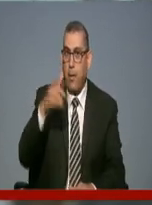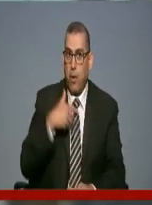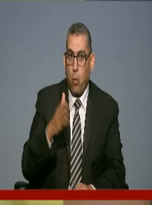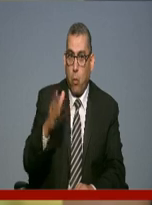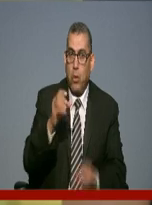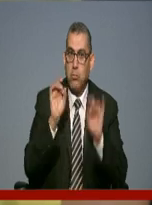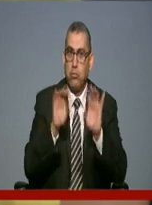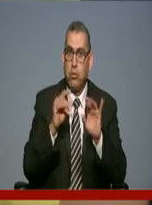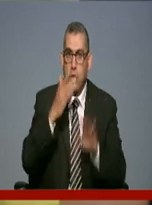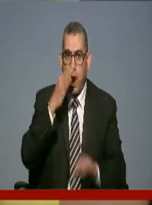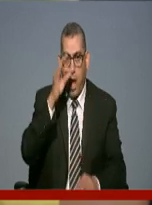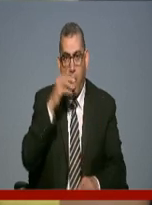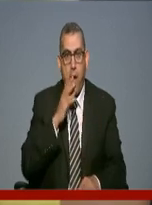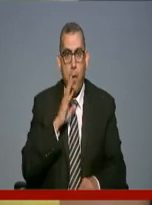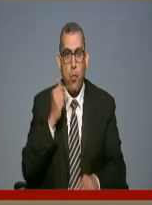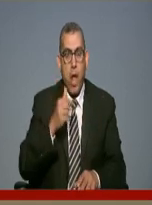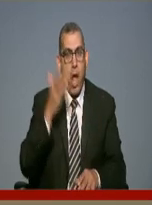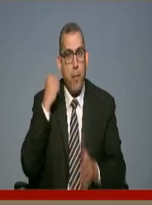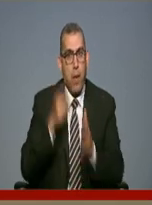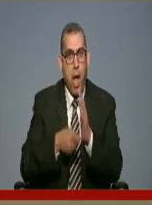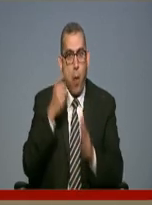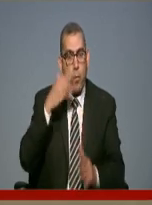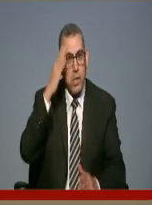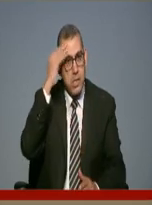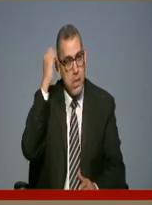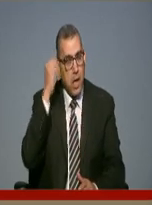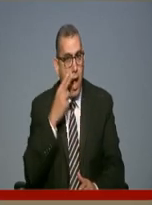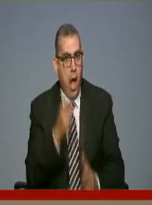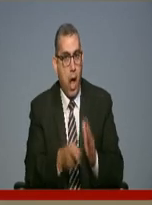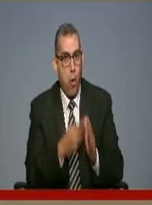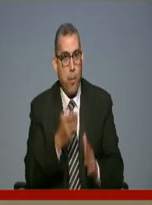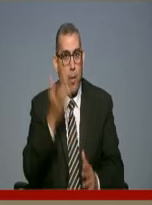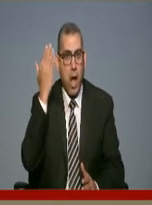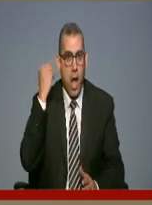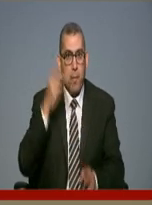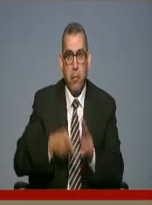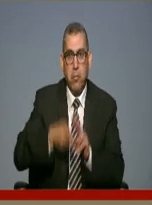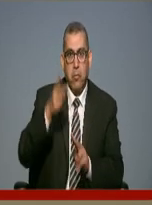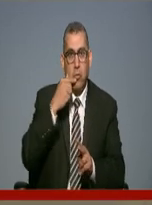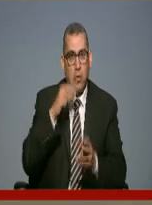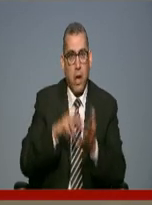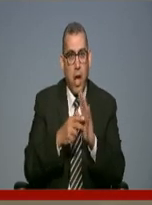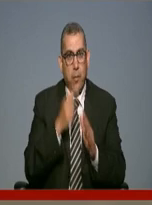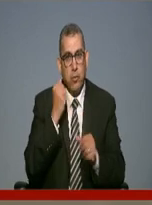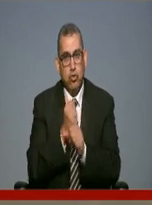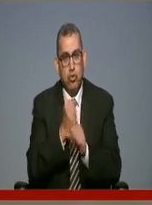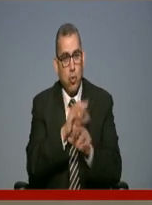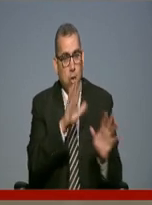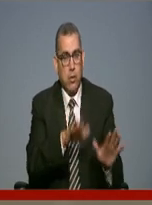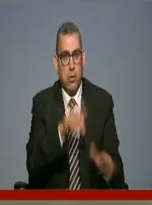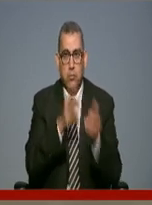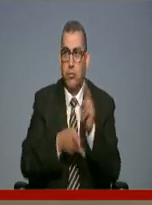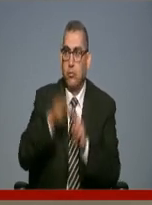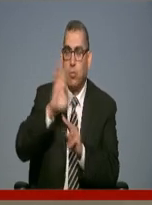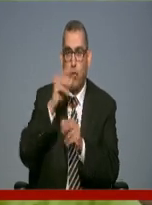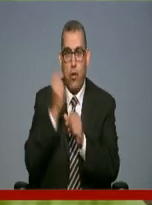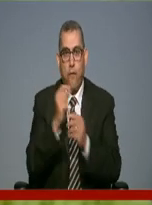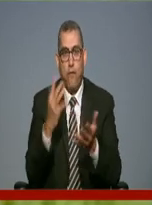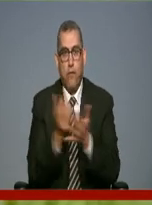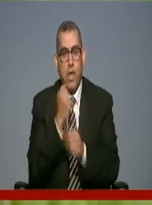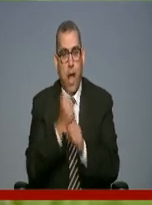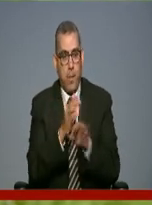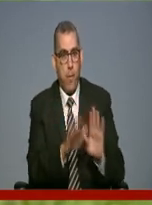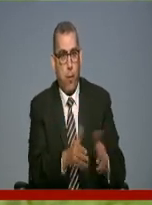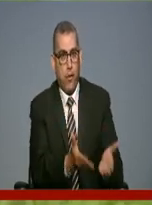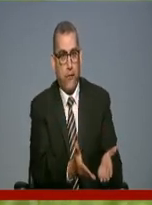بنعرف نمشي عليه. يمكن لأول مرة في الصعيد. أغلب الشباب كان بيسافر خارج بني سويف عشان يشتغل. أصبحت النهاردة فرص العمل متاحة.